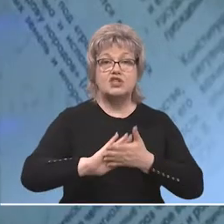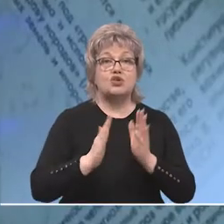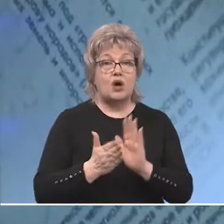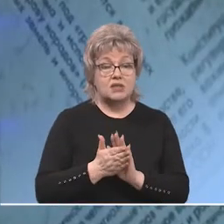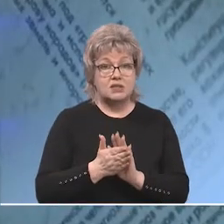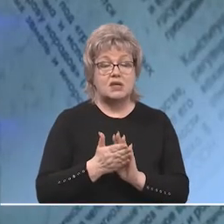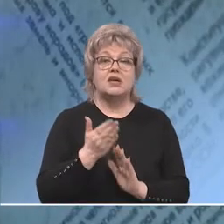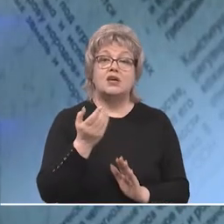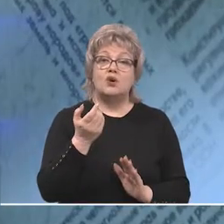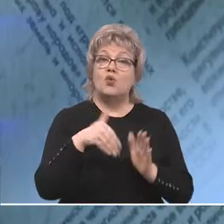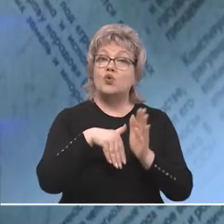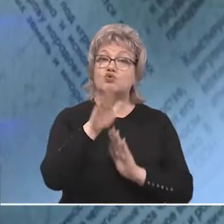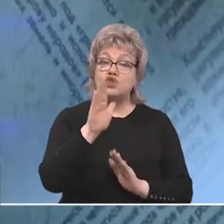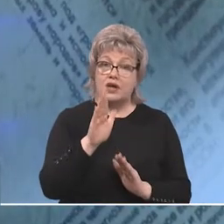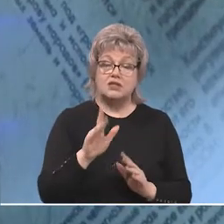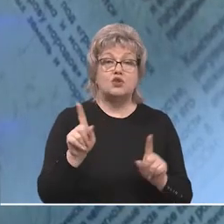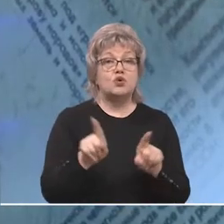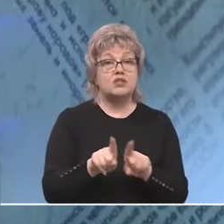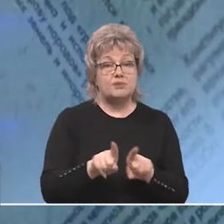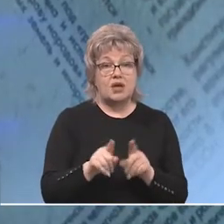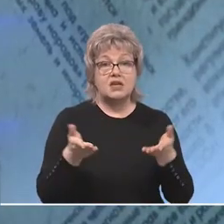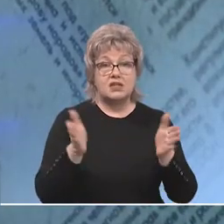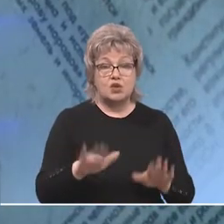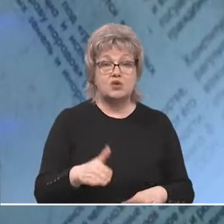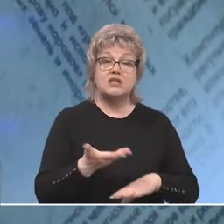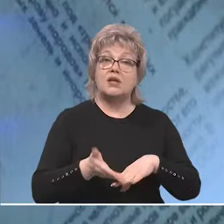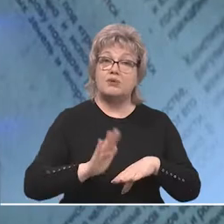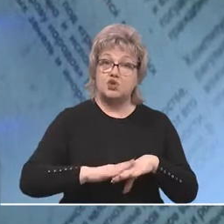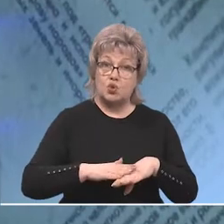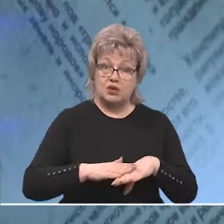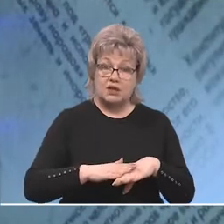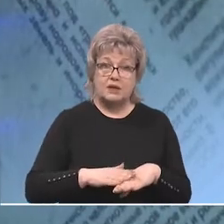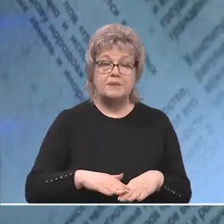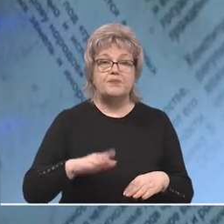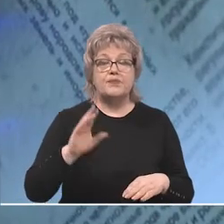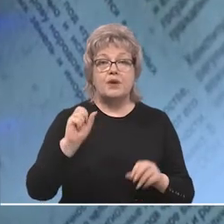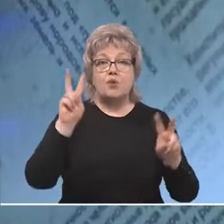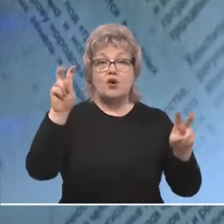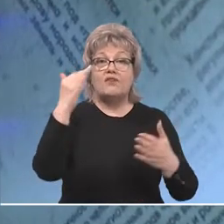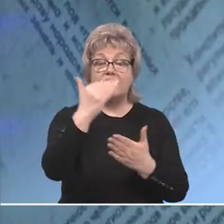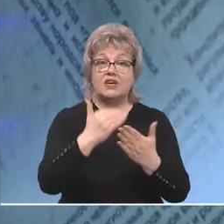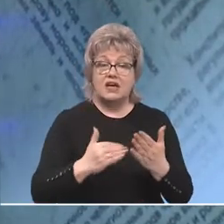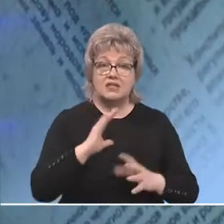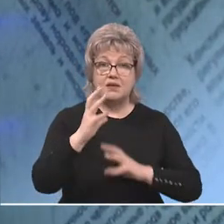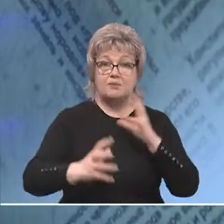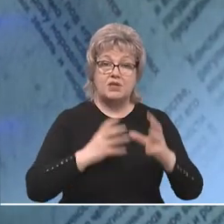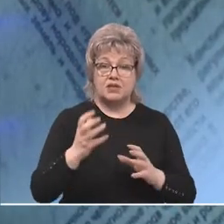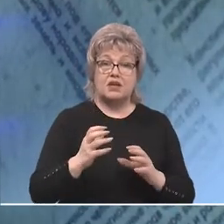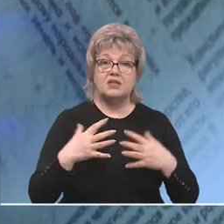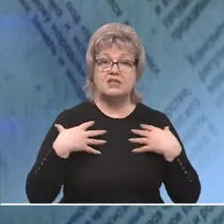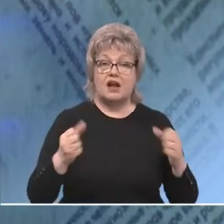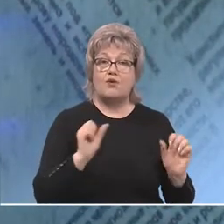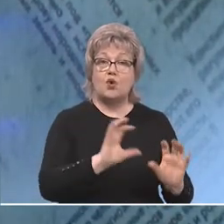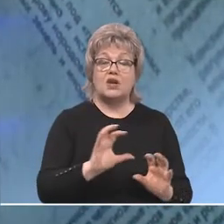ситуация улучшается, но, тем не менее, остается напряженной. И по классификации, опять-таки, Всемирной организации